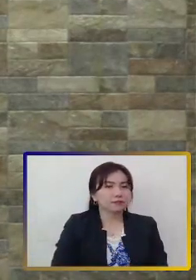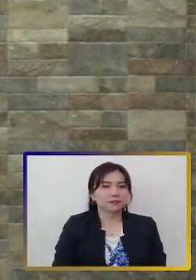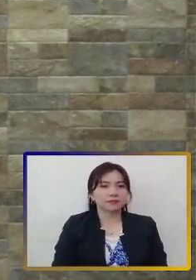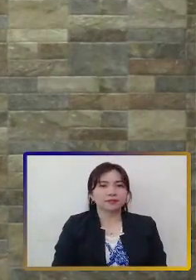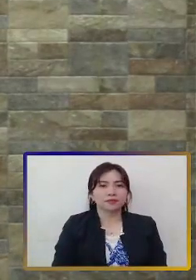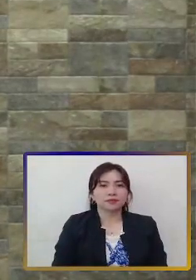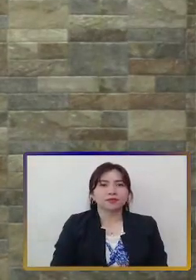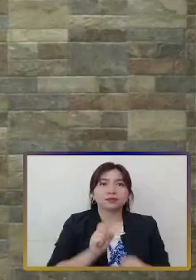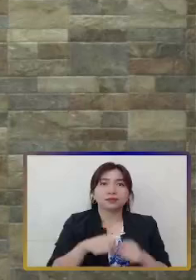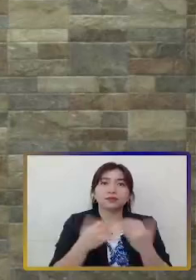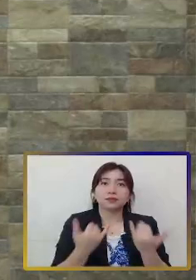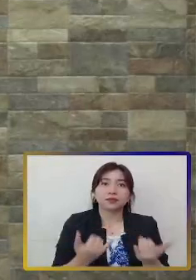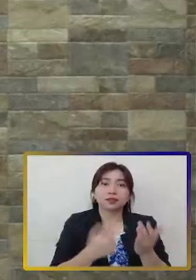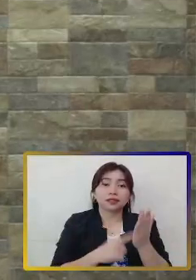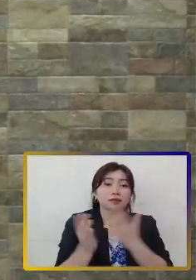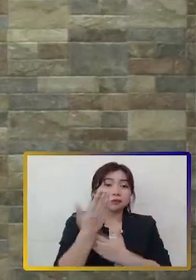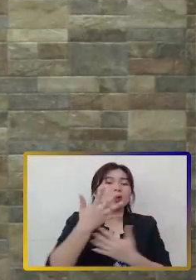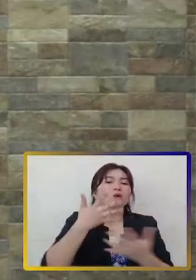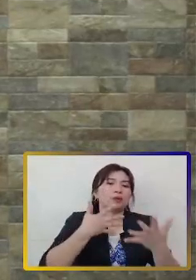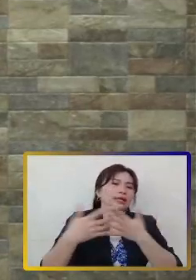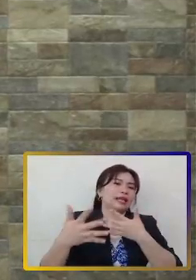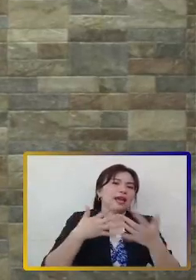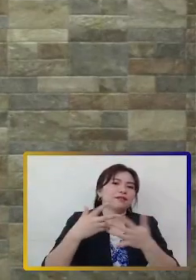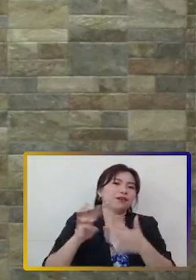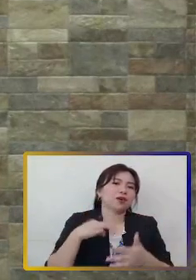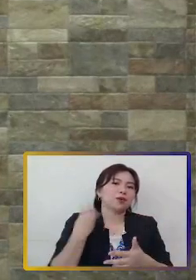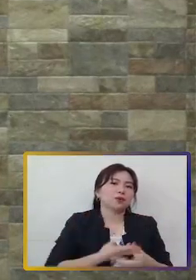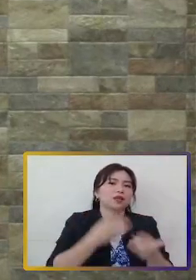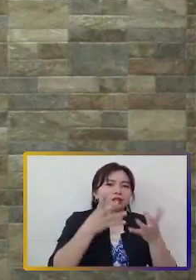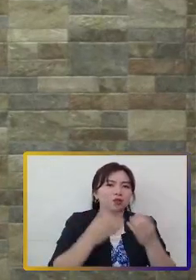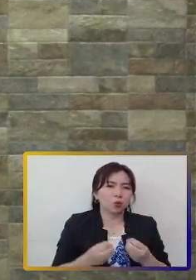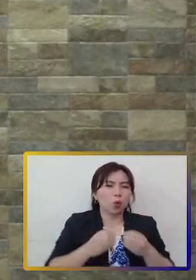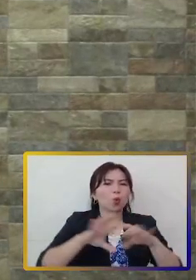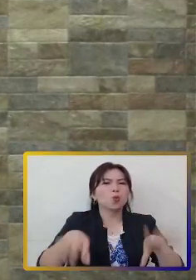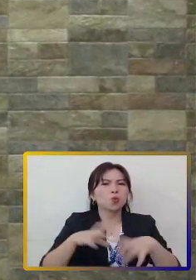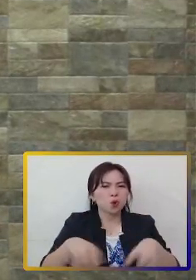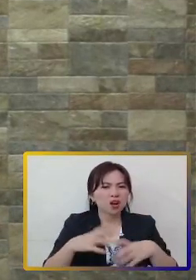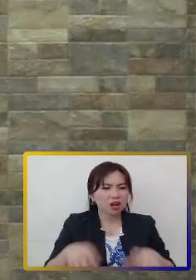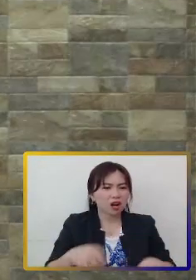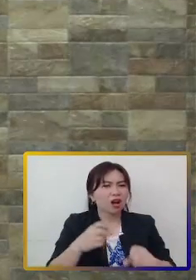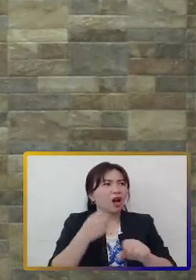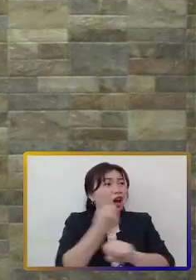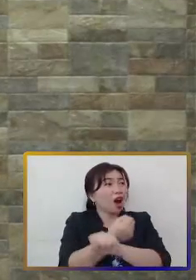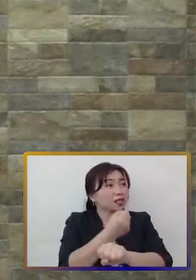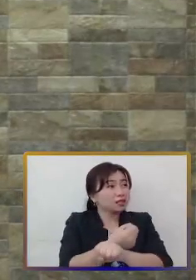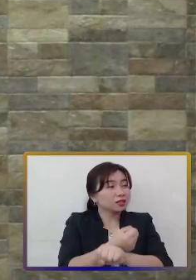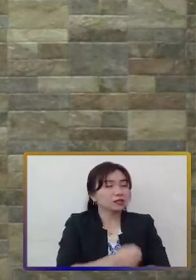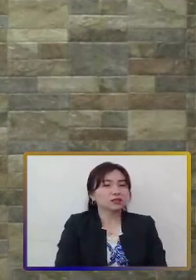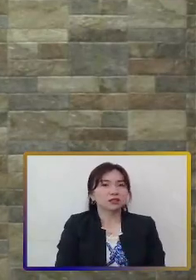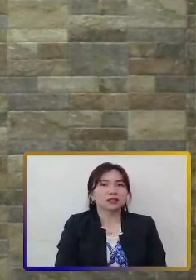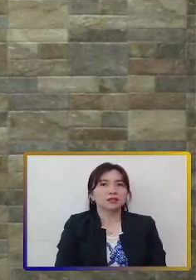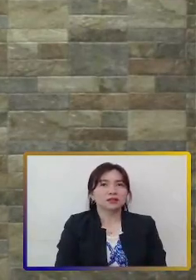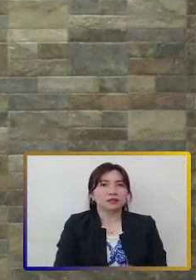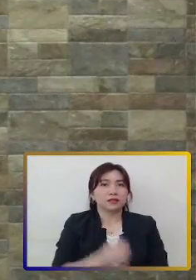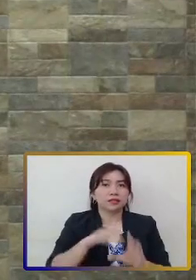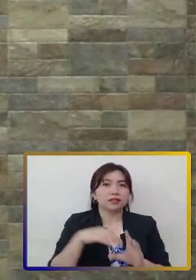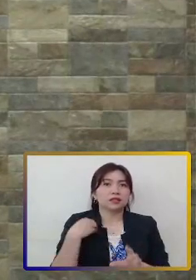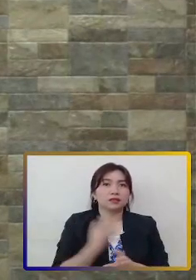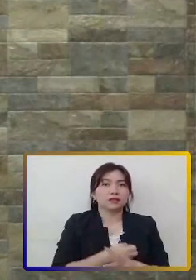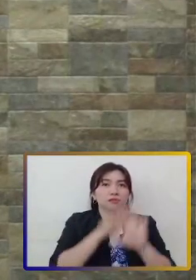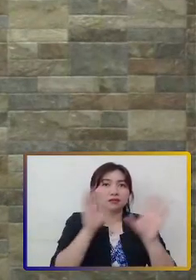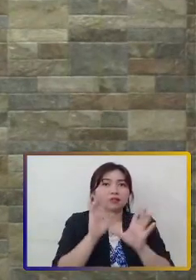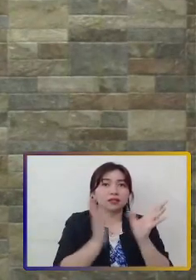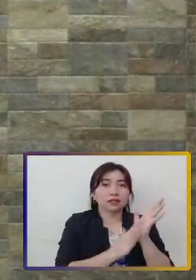bre this morning kahit ano pa ang Gawin nating pagsusumikap na sinabi ko sa inyo kaninang umaga mga kapatid sa ating Sunday school